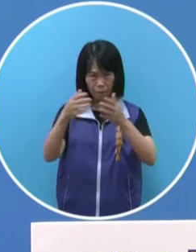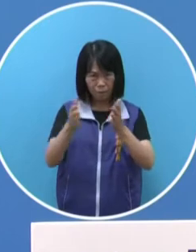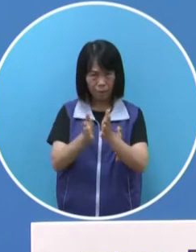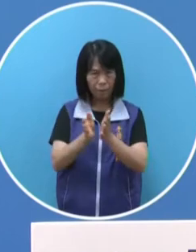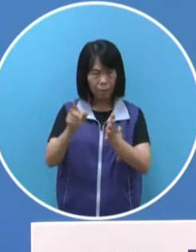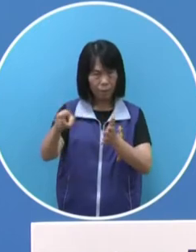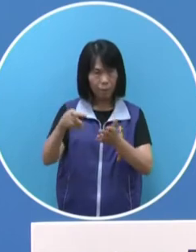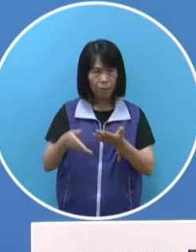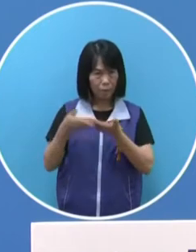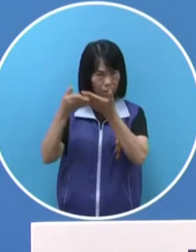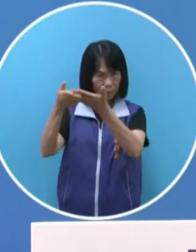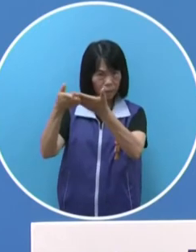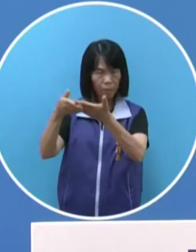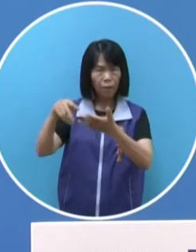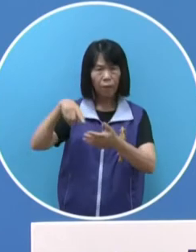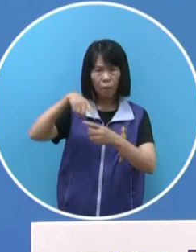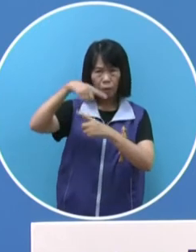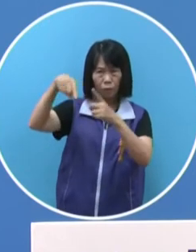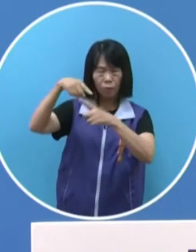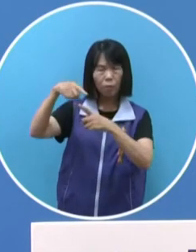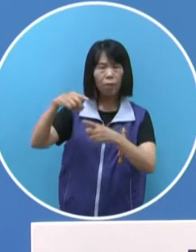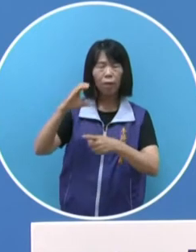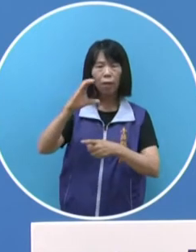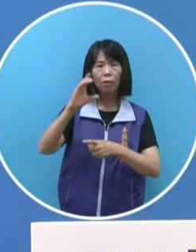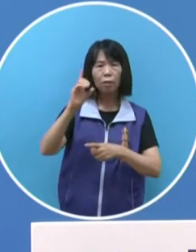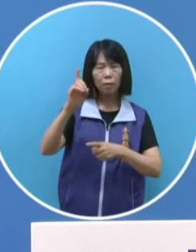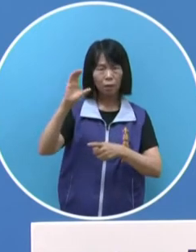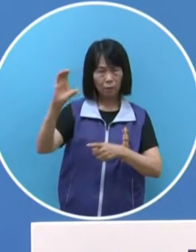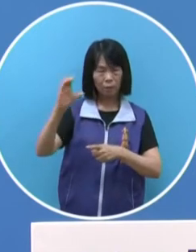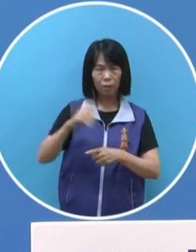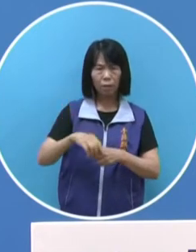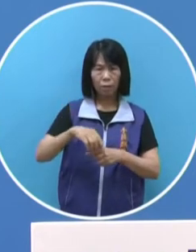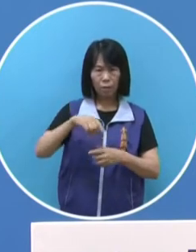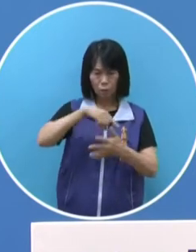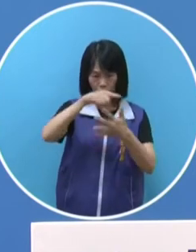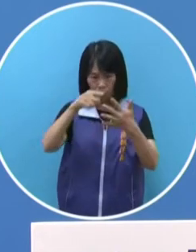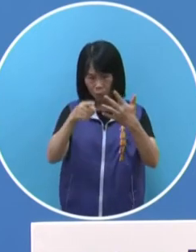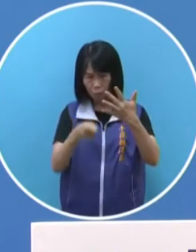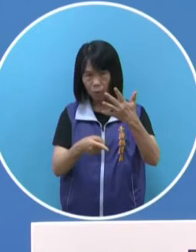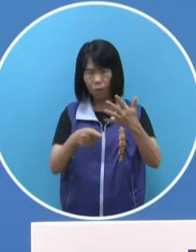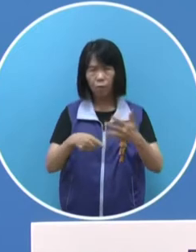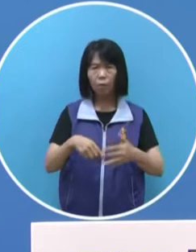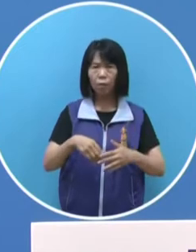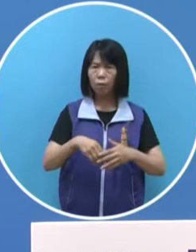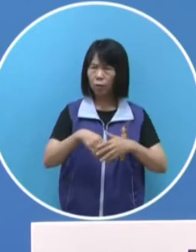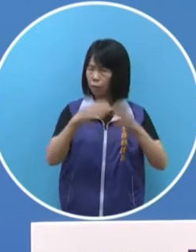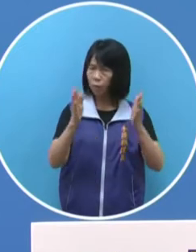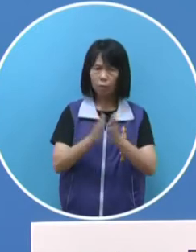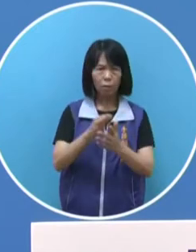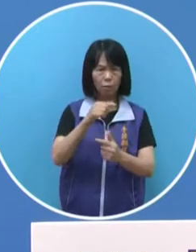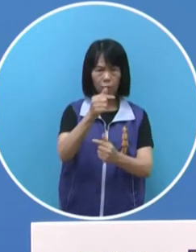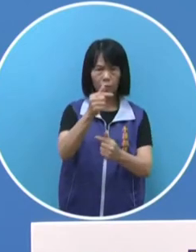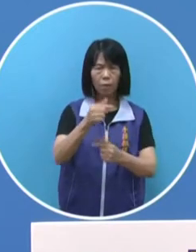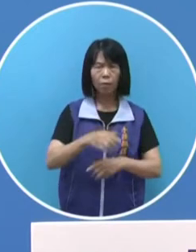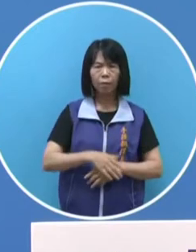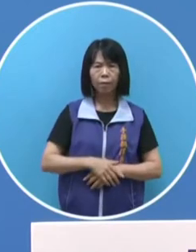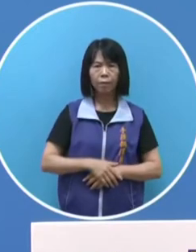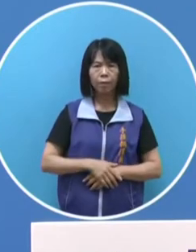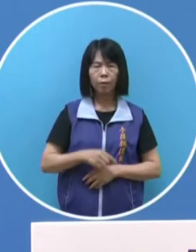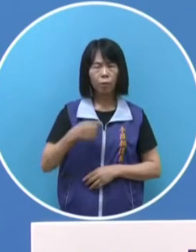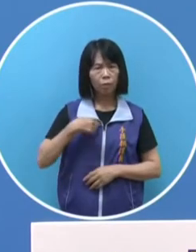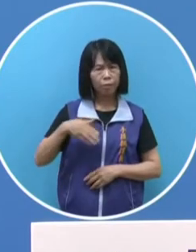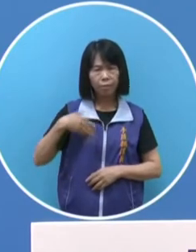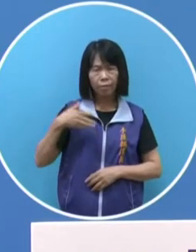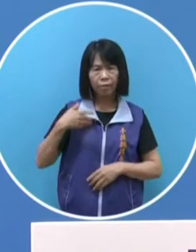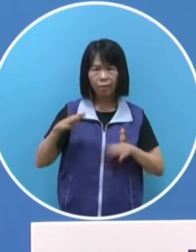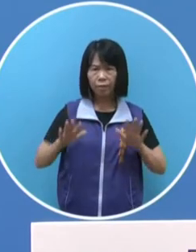部会再到 CDC， 等待 CDC 的核准。我真的不晓得，在现